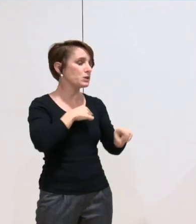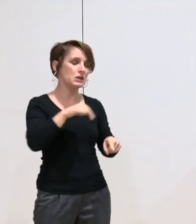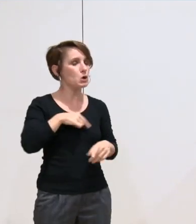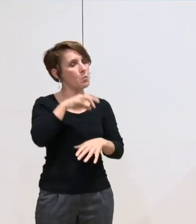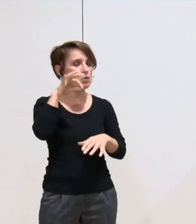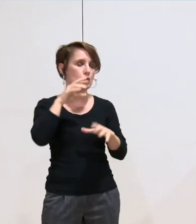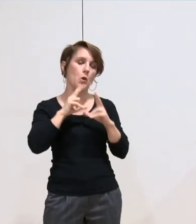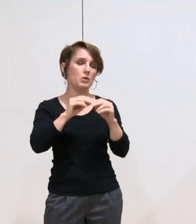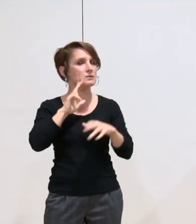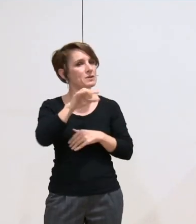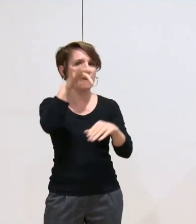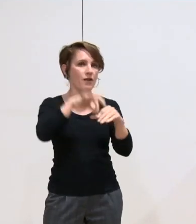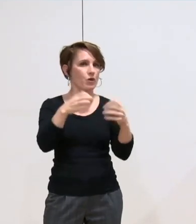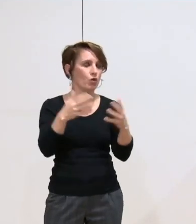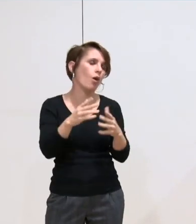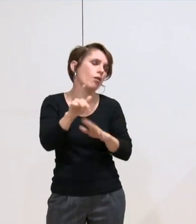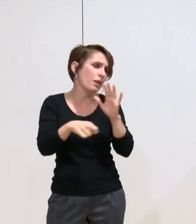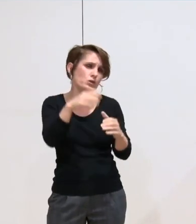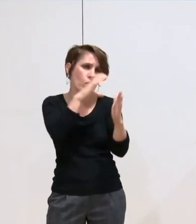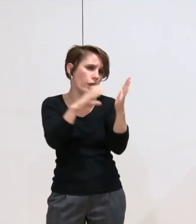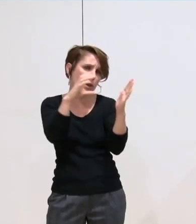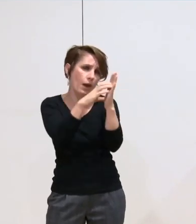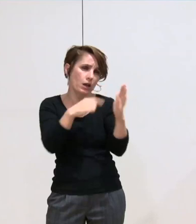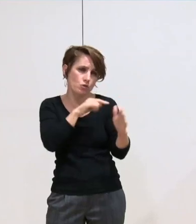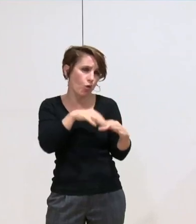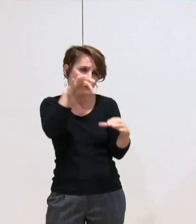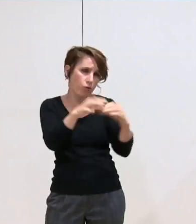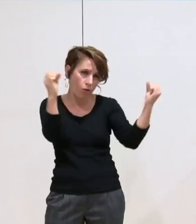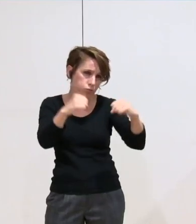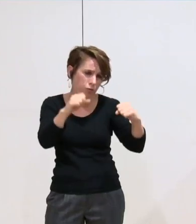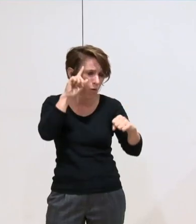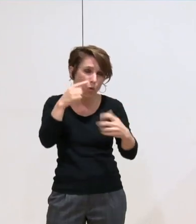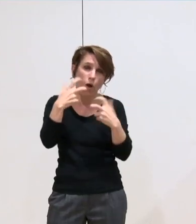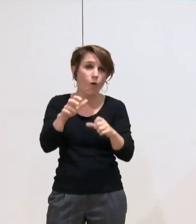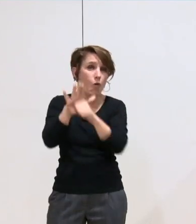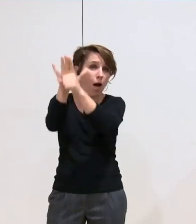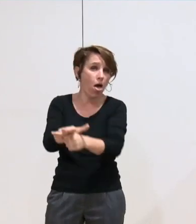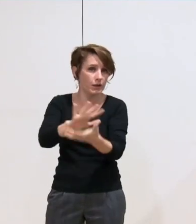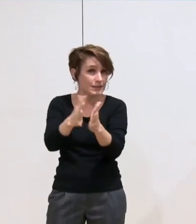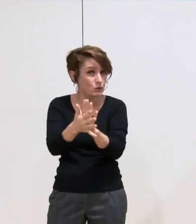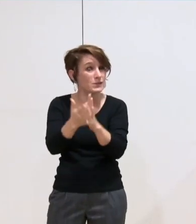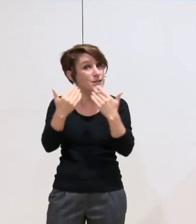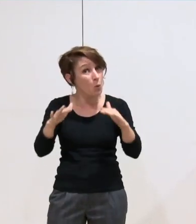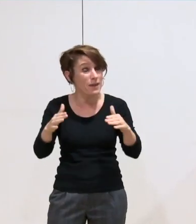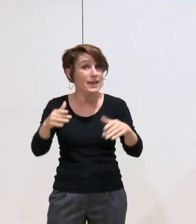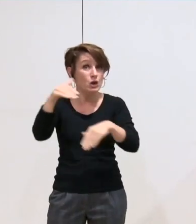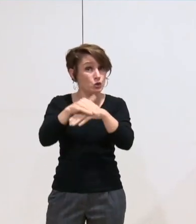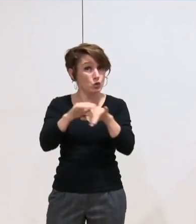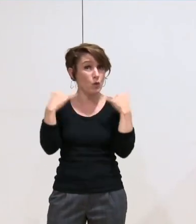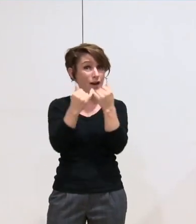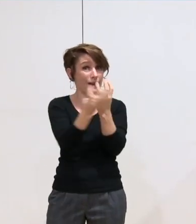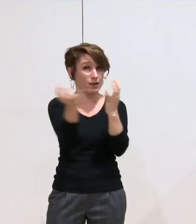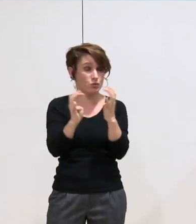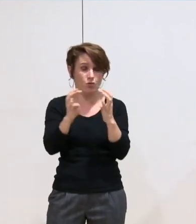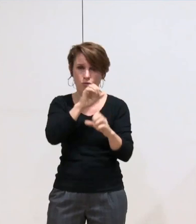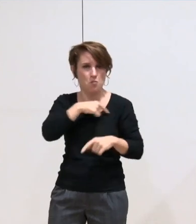voterons bien évidemment la délibération. Il est hors de question de pénaliser les associations. Nous quitterons la séance ce soir